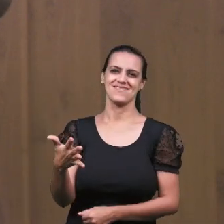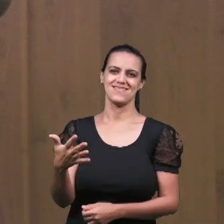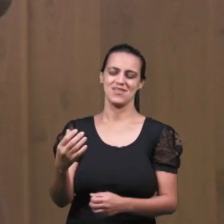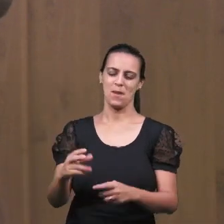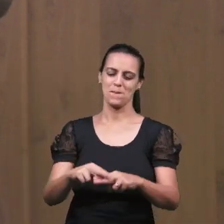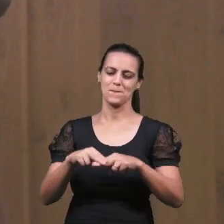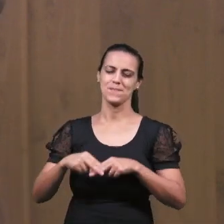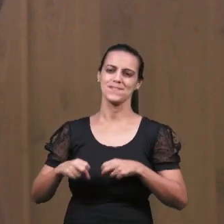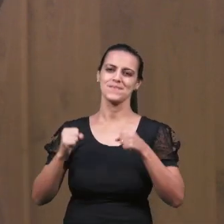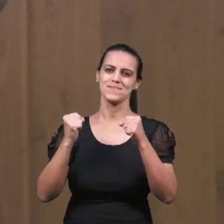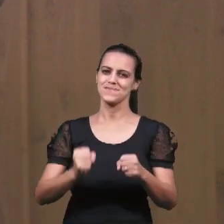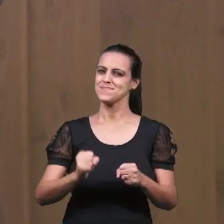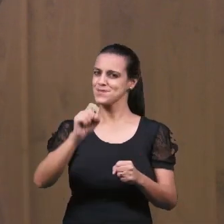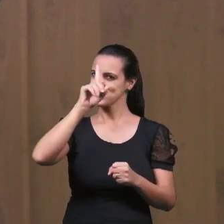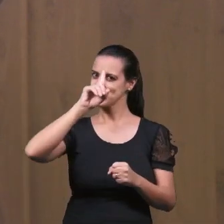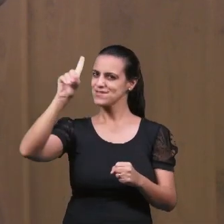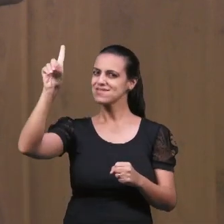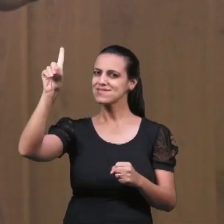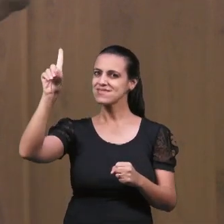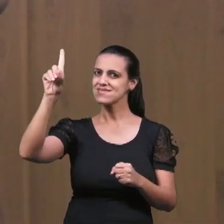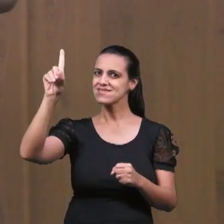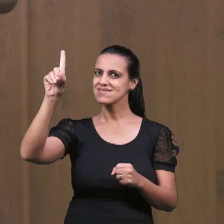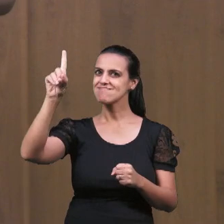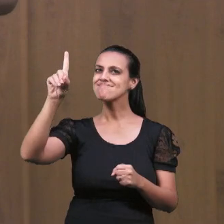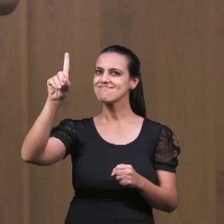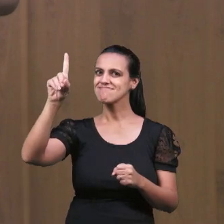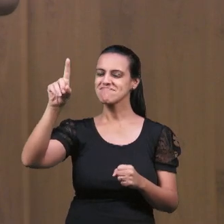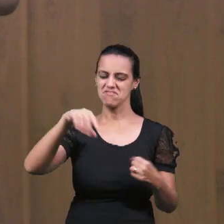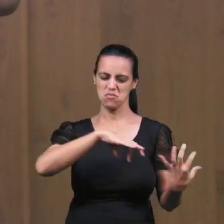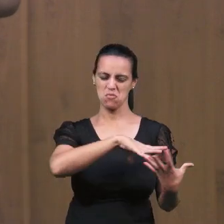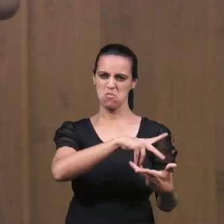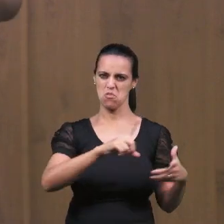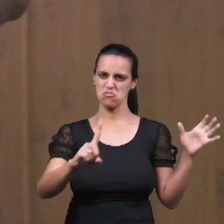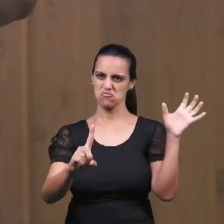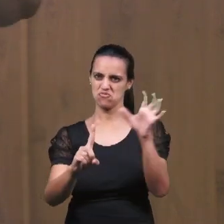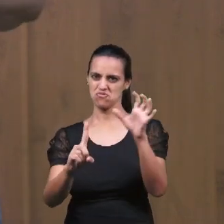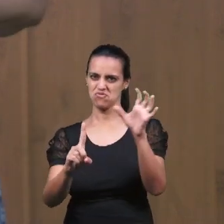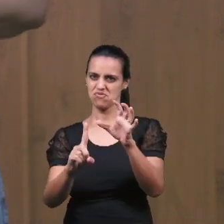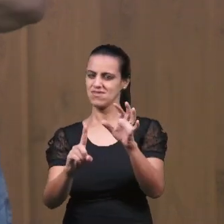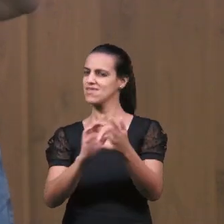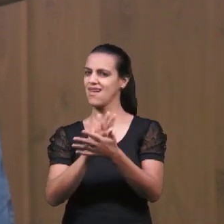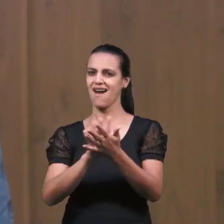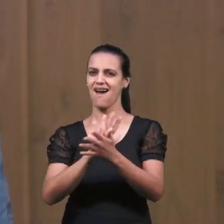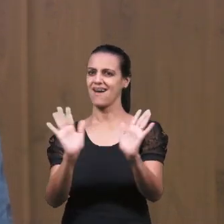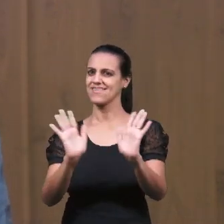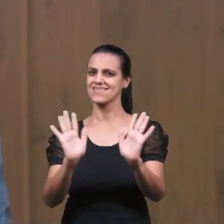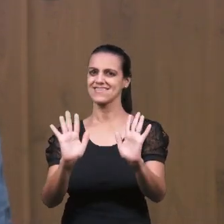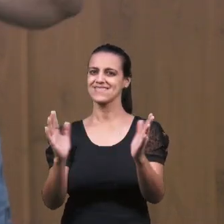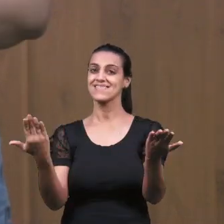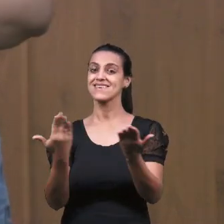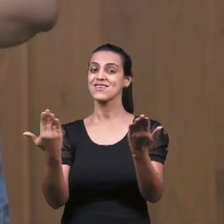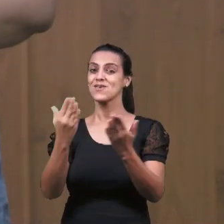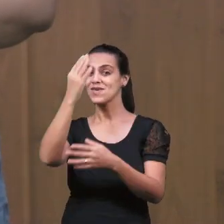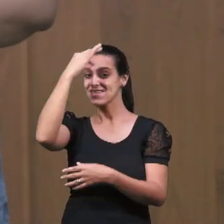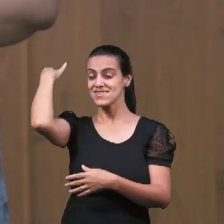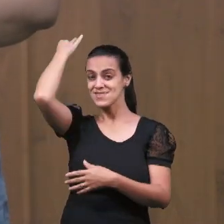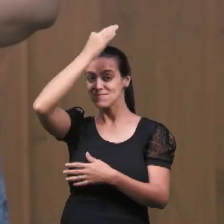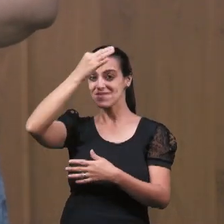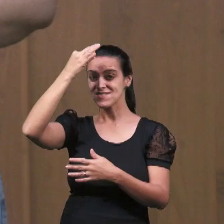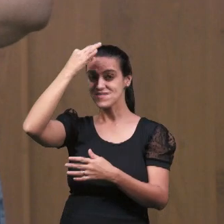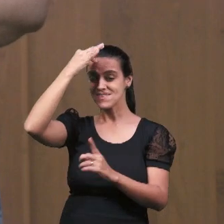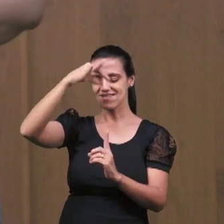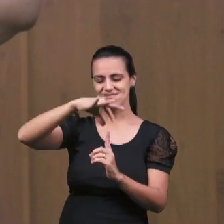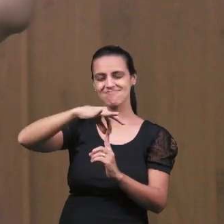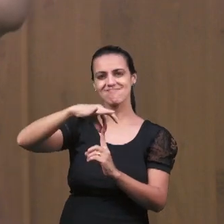majordome, alors, il est revenu en Éthiopie. Maintenant, il avait sa vie transformée par le pouvoir de Dieu.